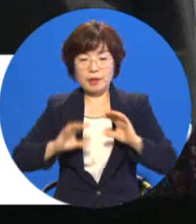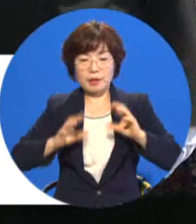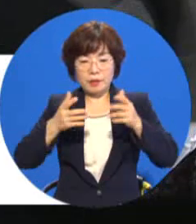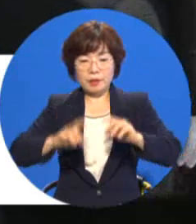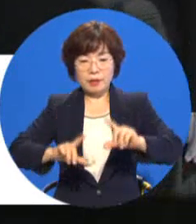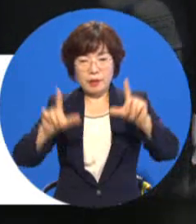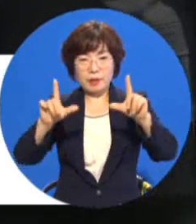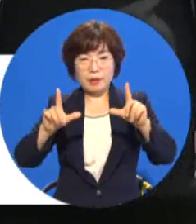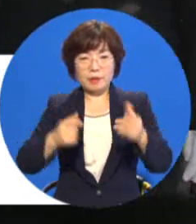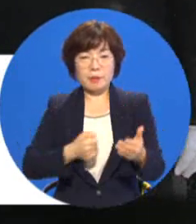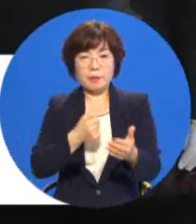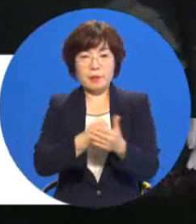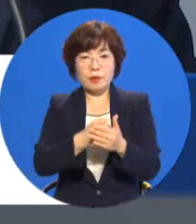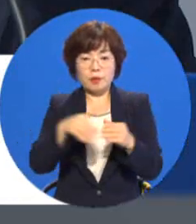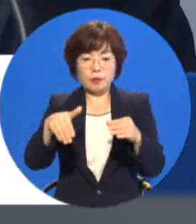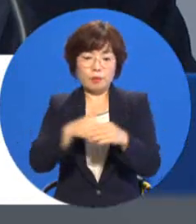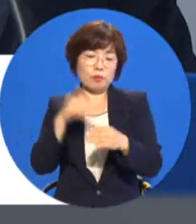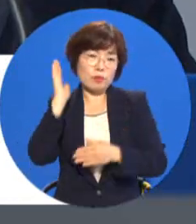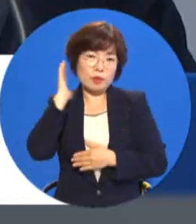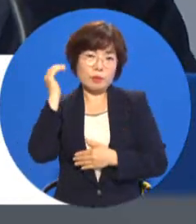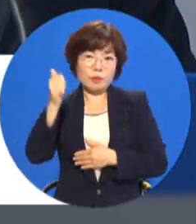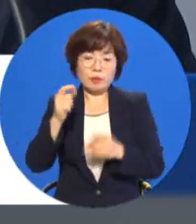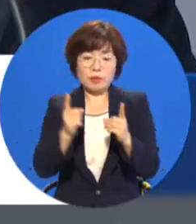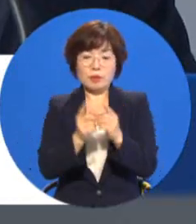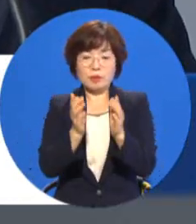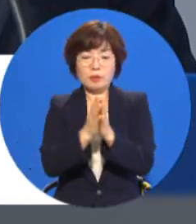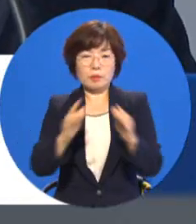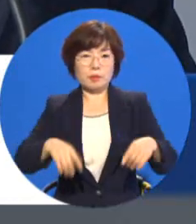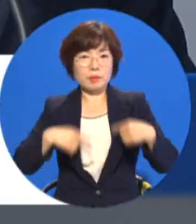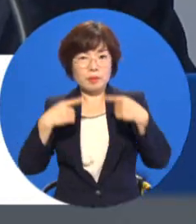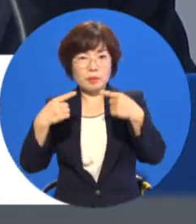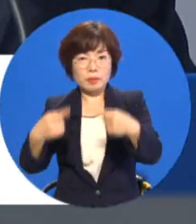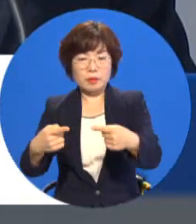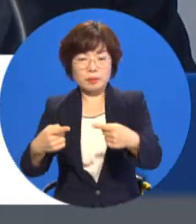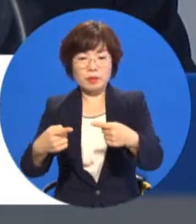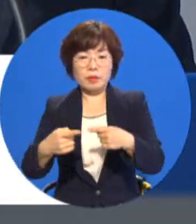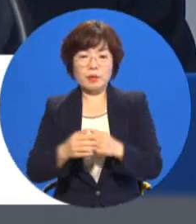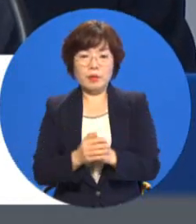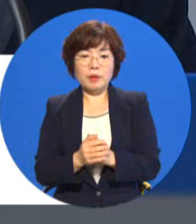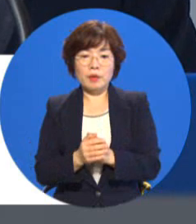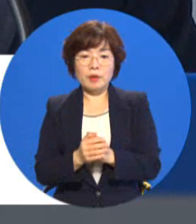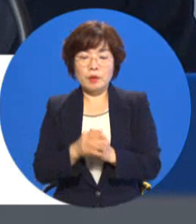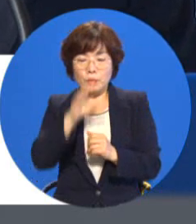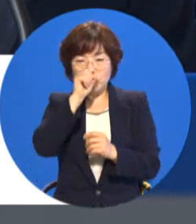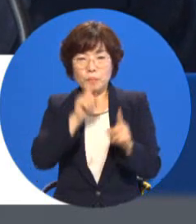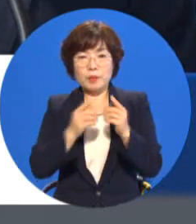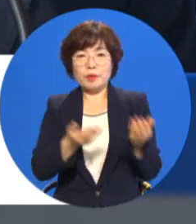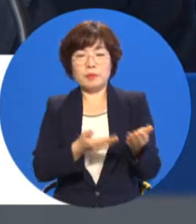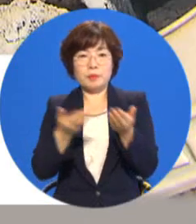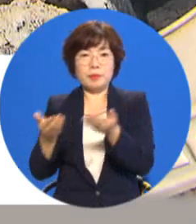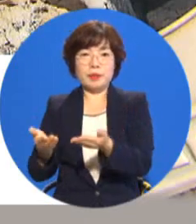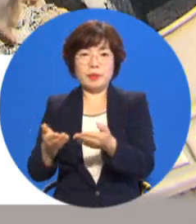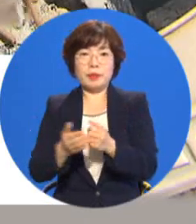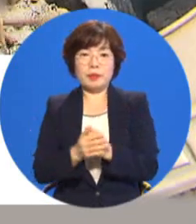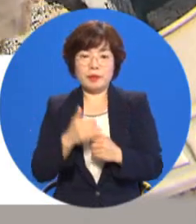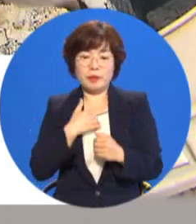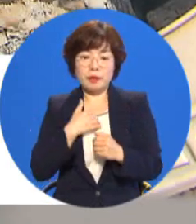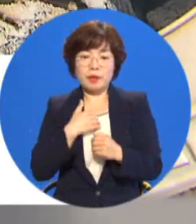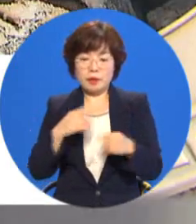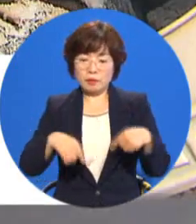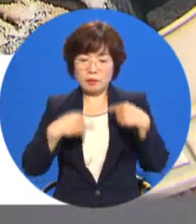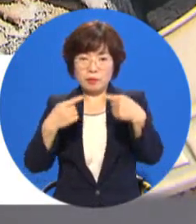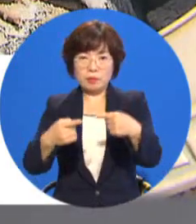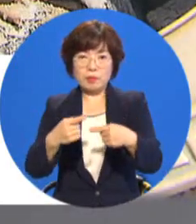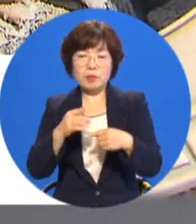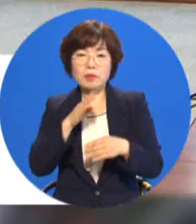기념일을 제정하고 문재인 대통령께서 직접 4.3 추념식에 참석해서 좋은 말씀하셨습니다. 저도 그게